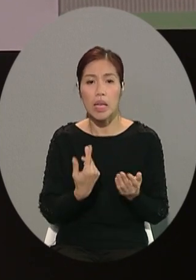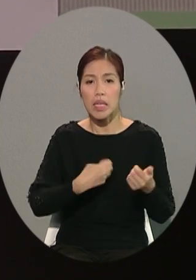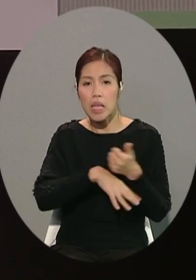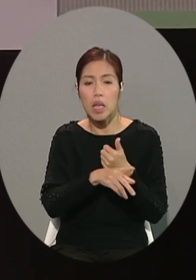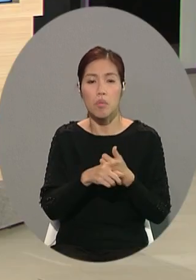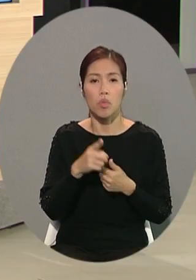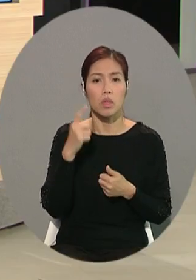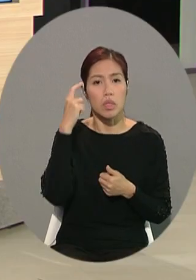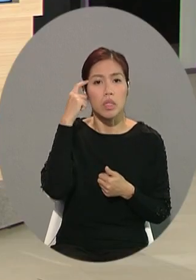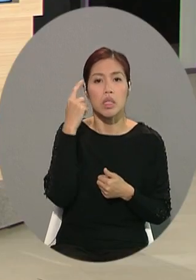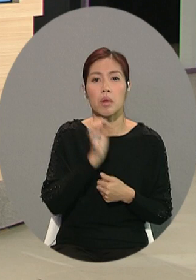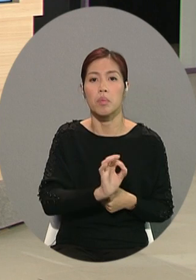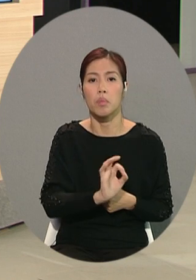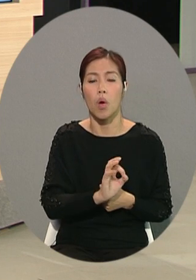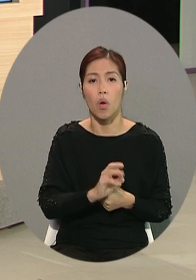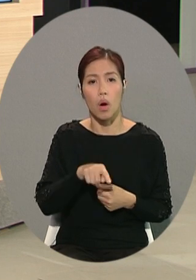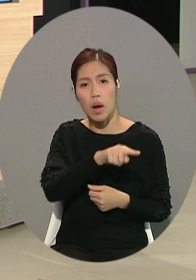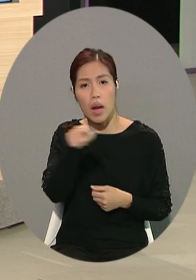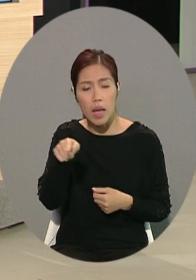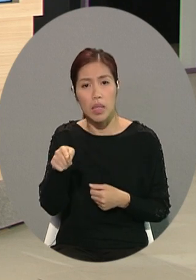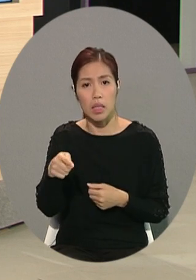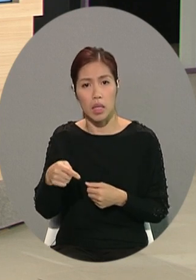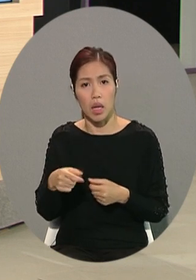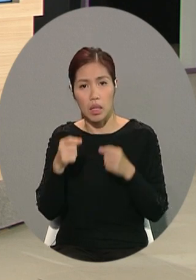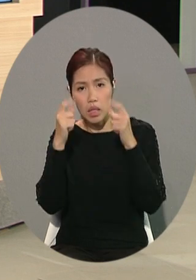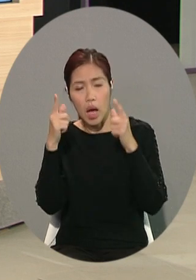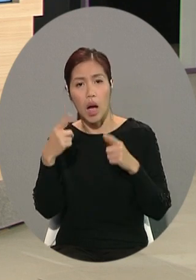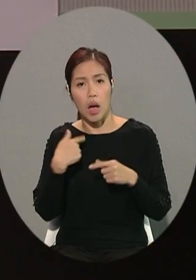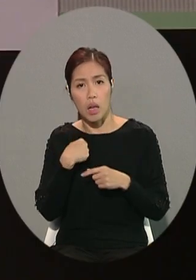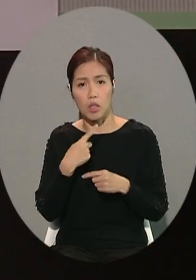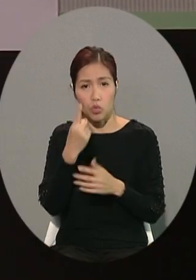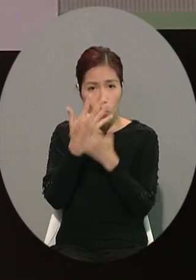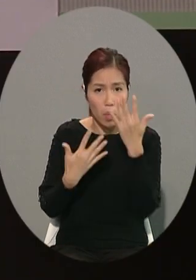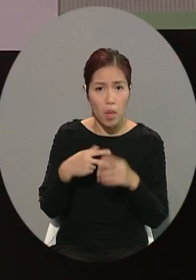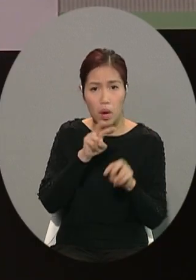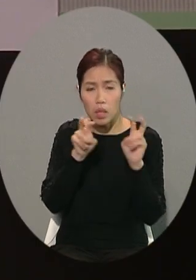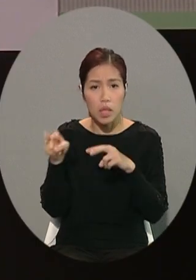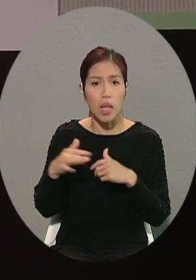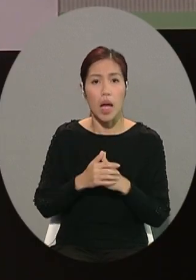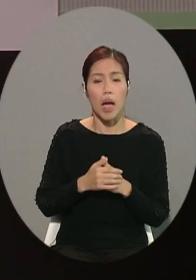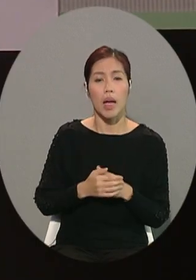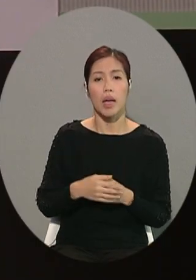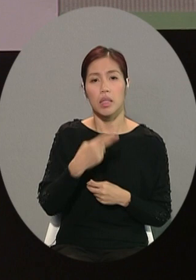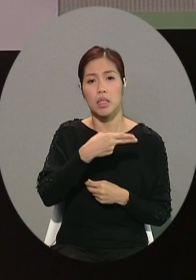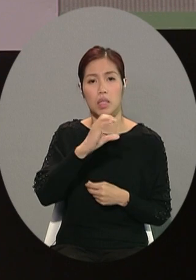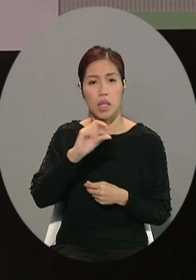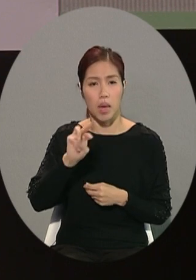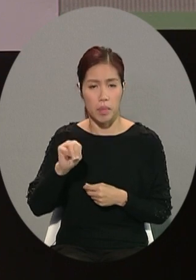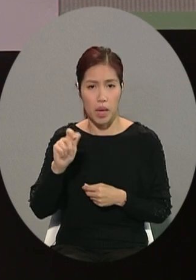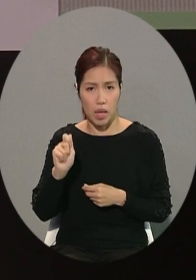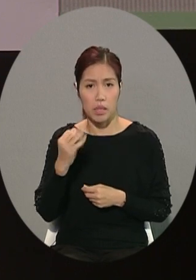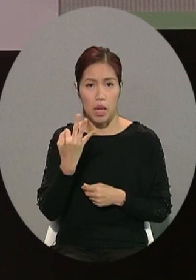都沒有。各位東涌的街坊請睜亮你們的雙眼，打開你們的電腦 search 多一次案件編號